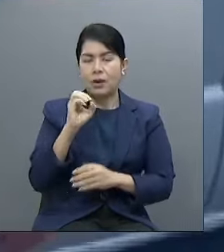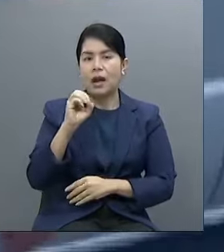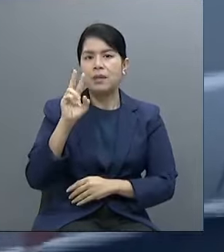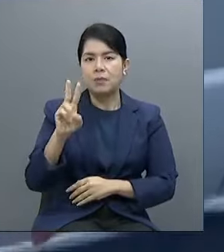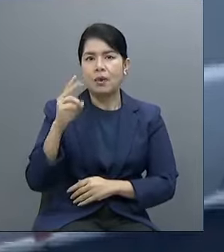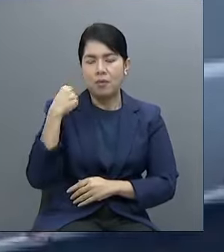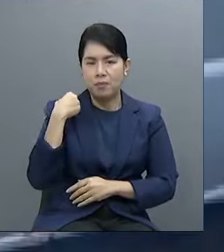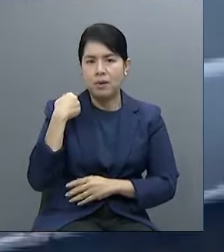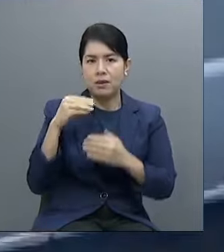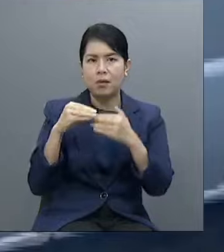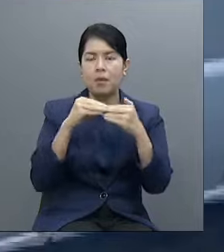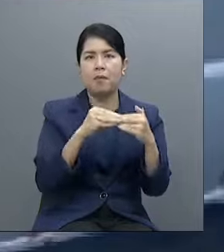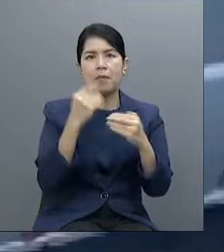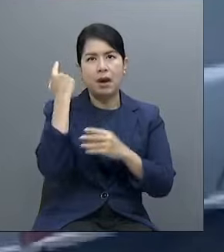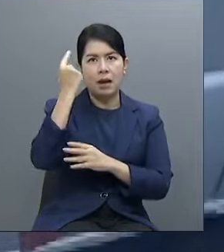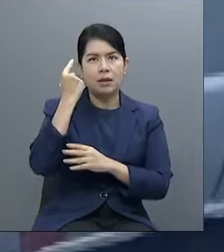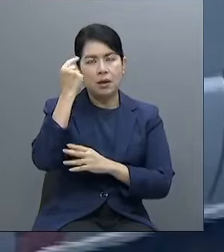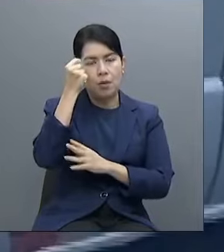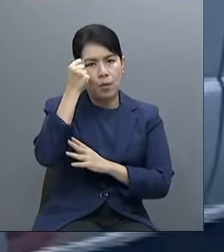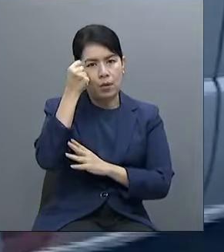10วันด้วยกัน